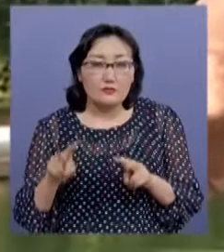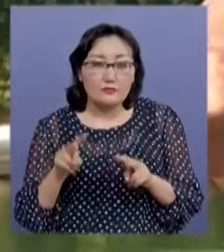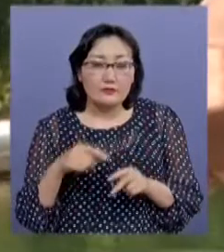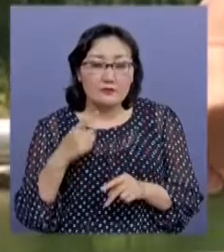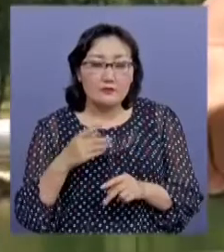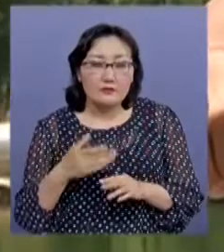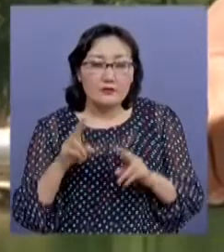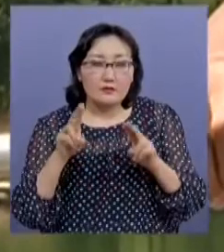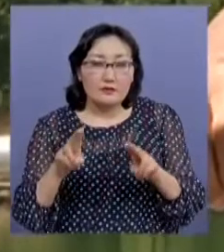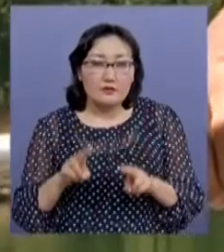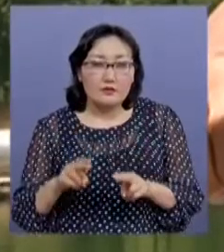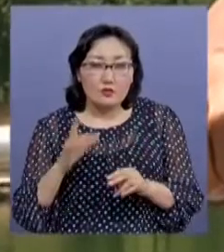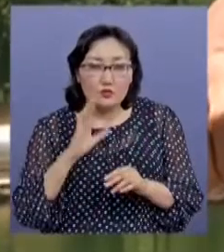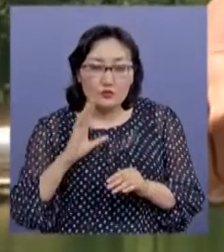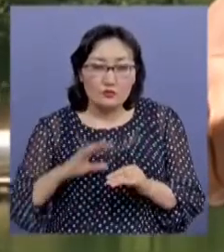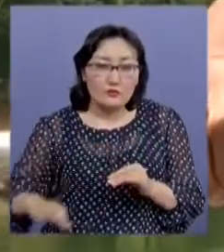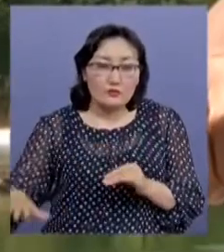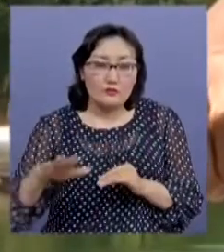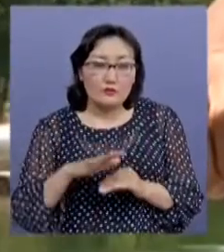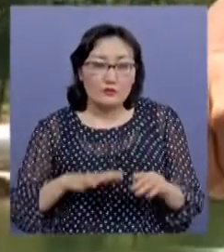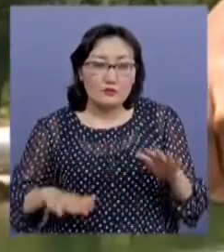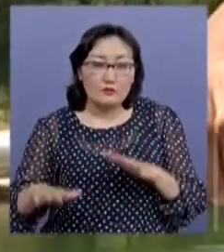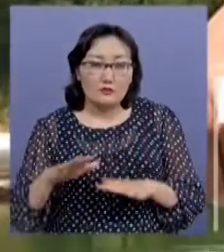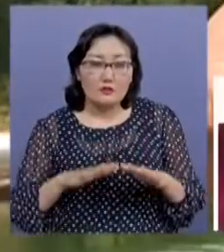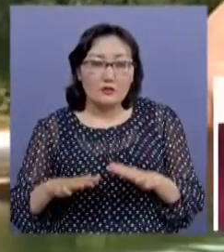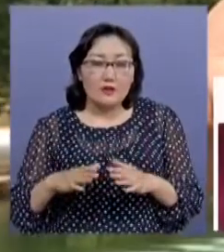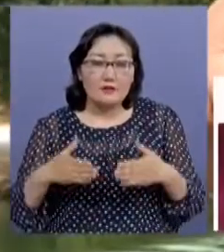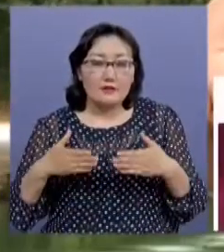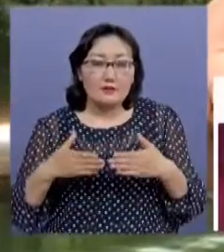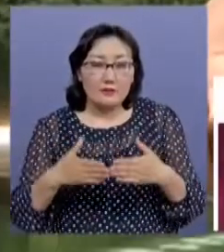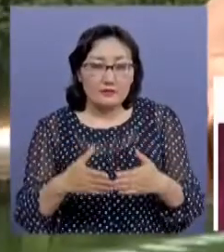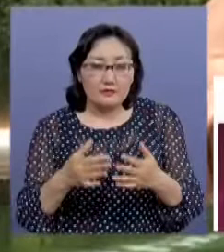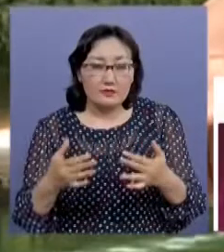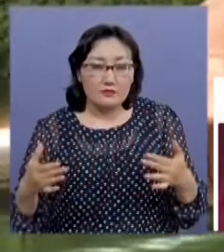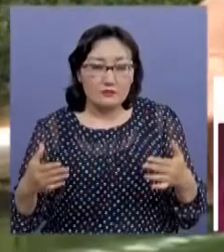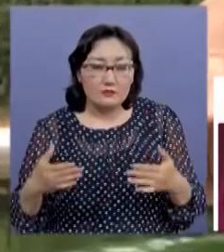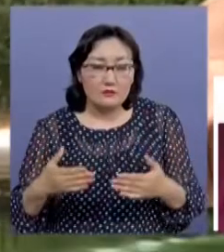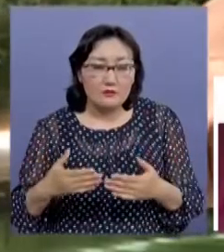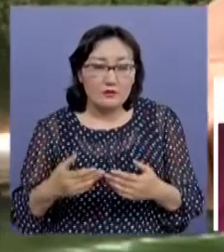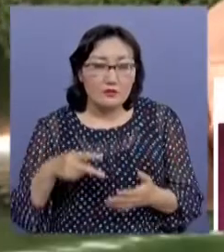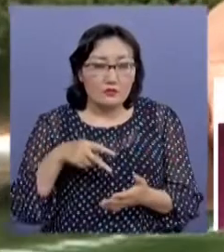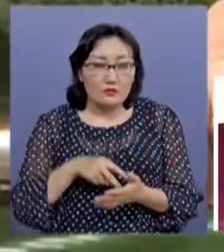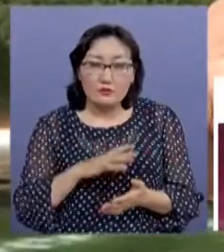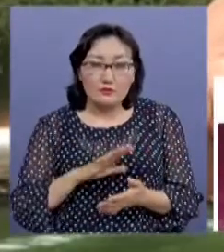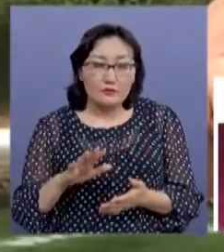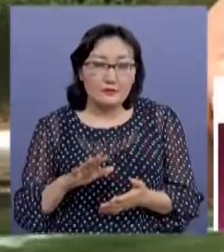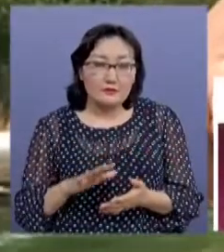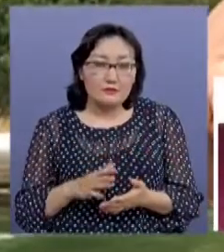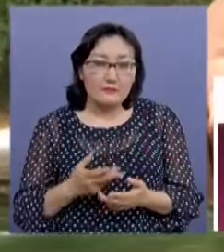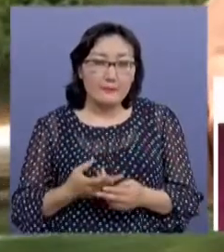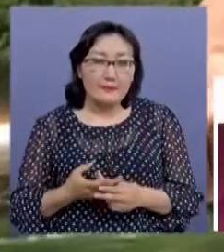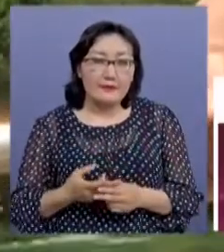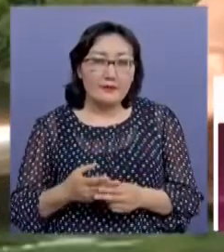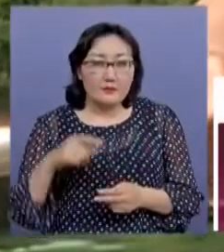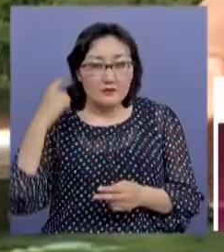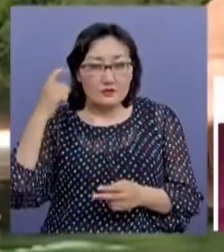Ережелері су аймағында жүзіп жүретін жаңағы катамаран сондай көліктерде тұруға болмайды.